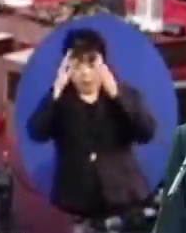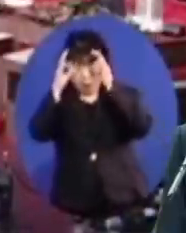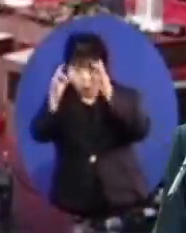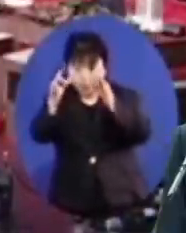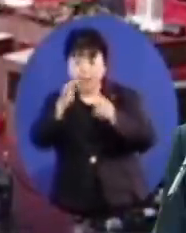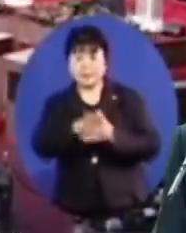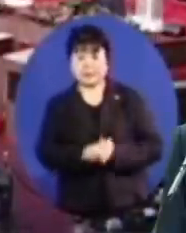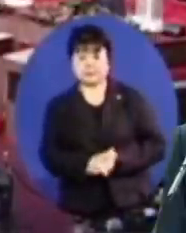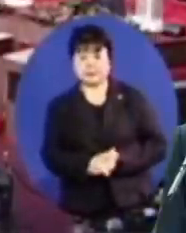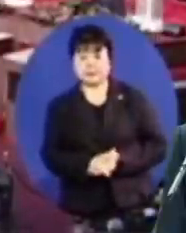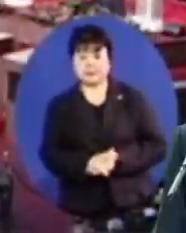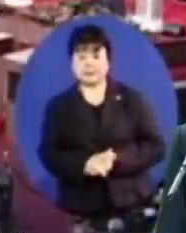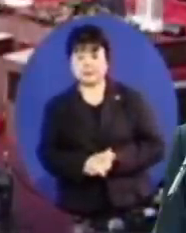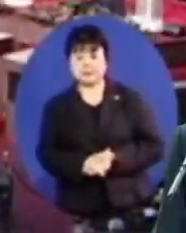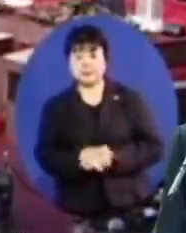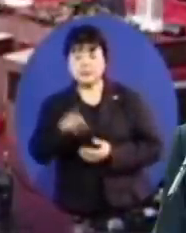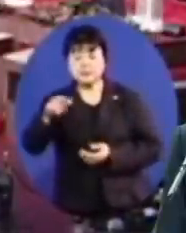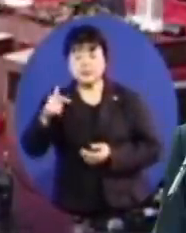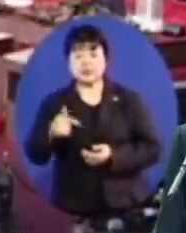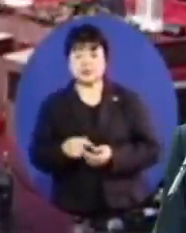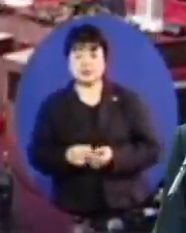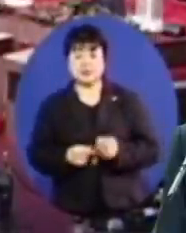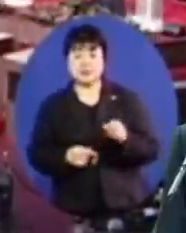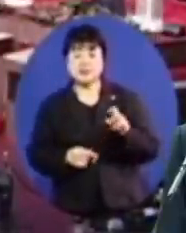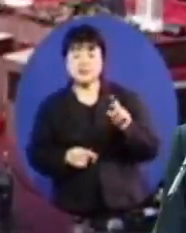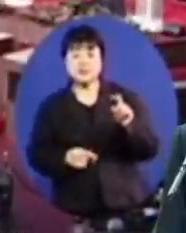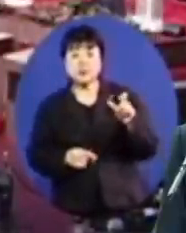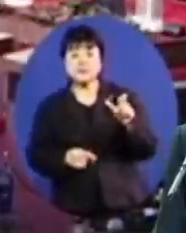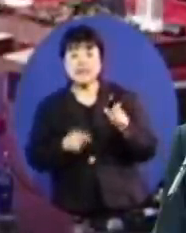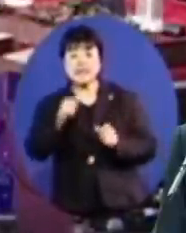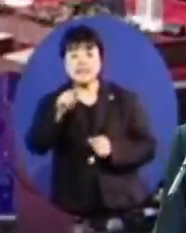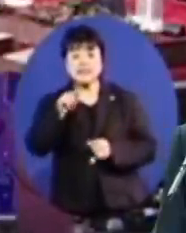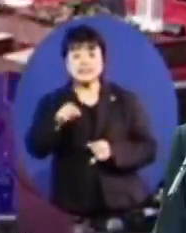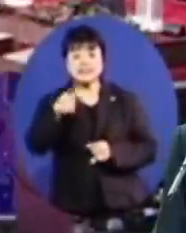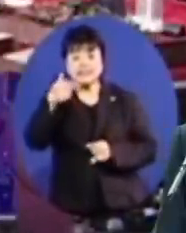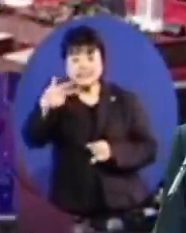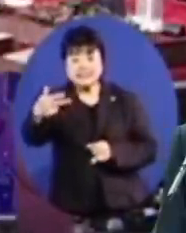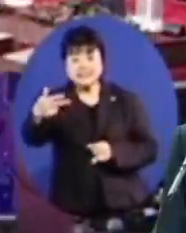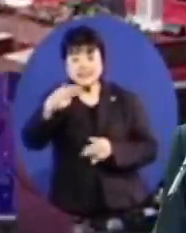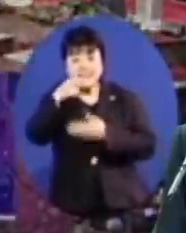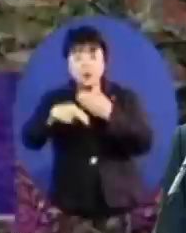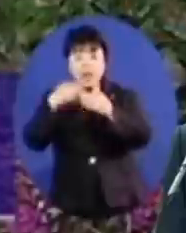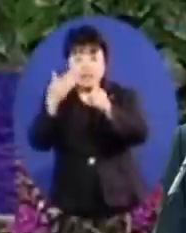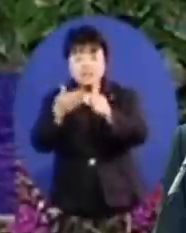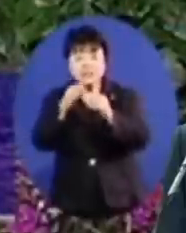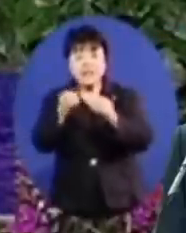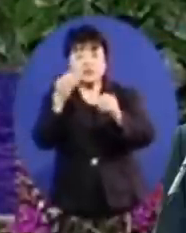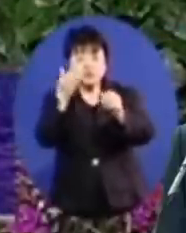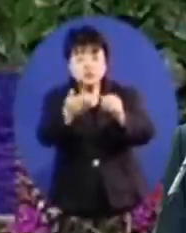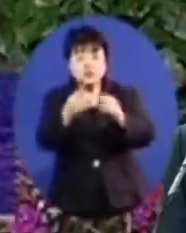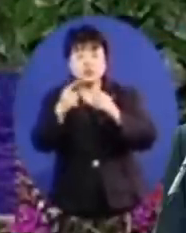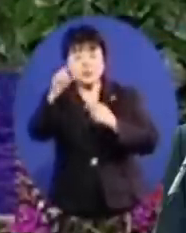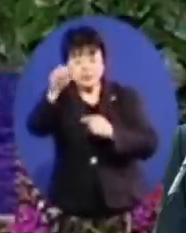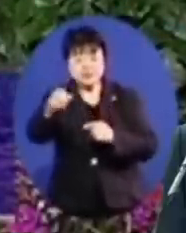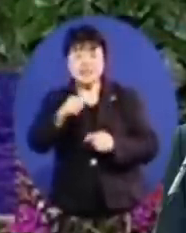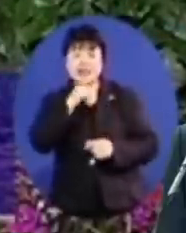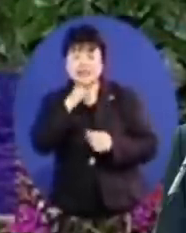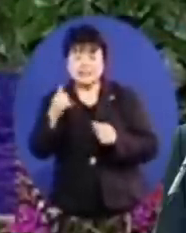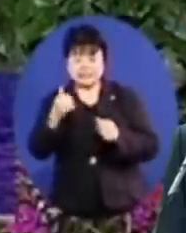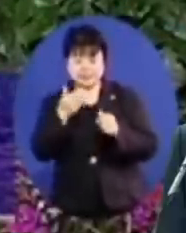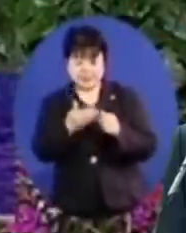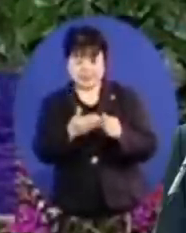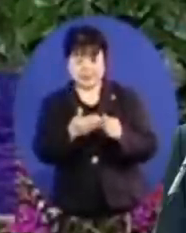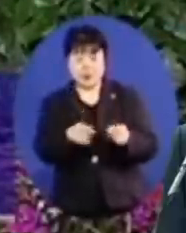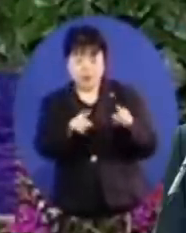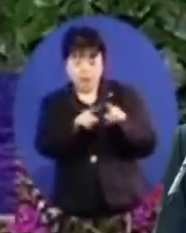것입니다. 신명기 15장 7절로 10절에 내 하나님 야훼께서 내게 주시는 땅 어느 성읍에서인지 가난한 형제가